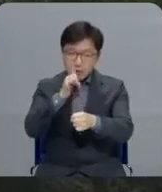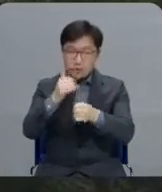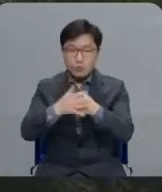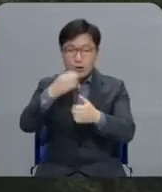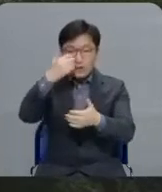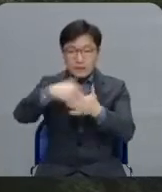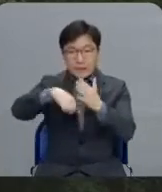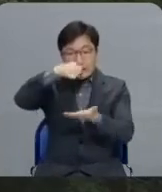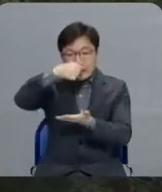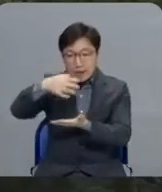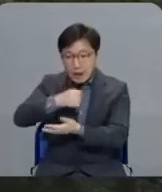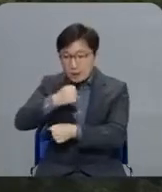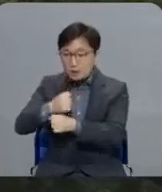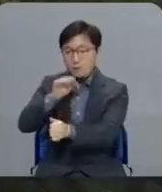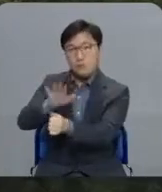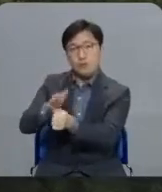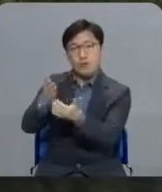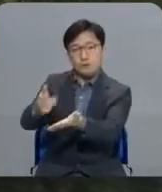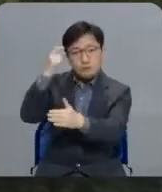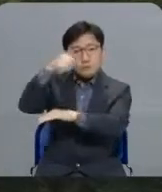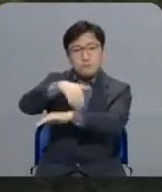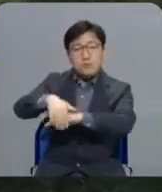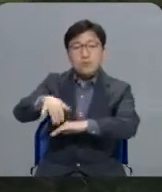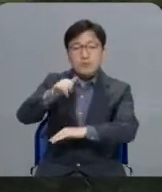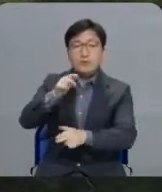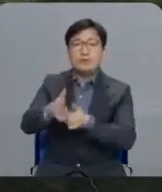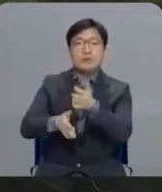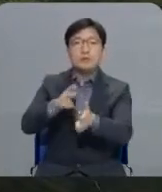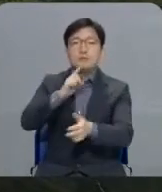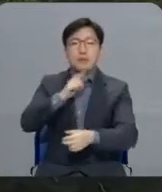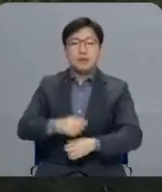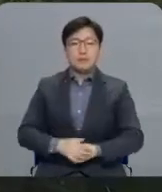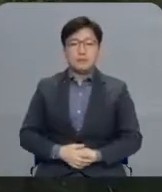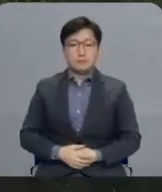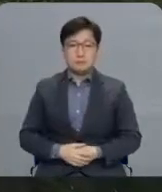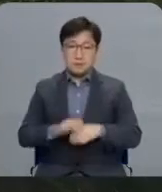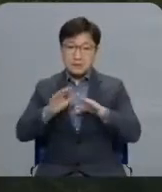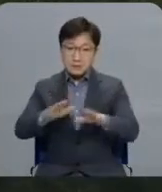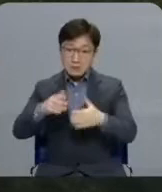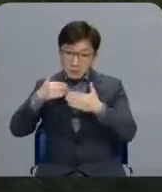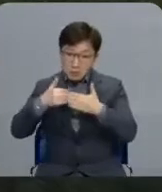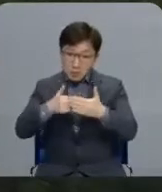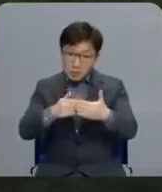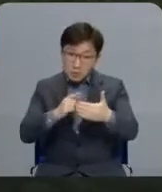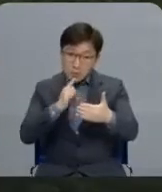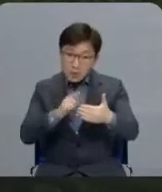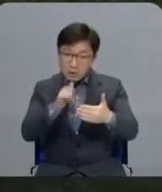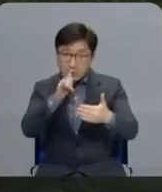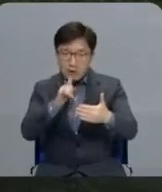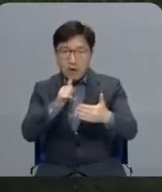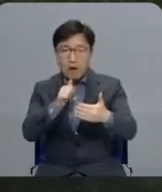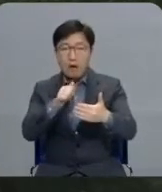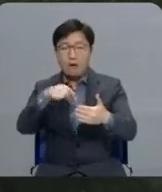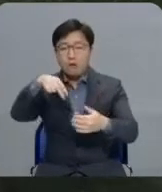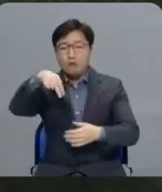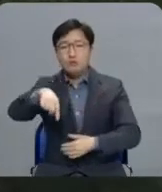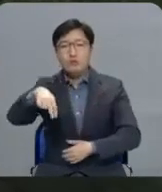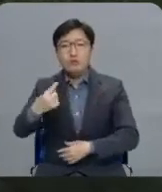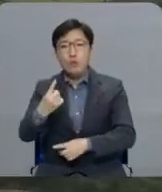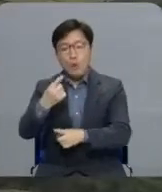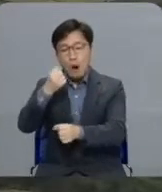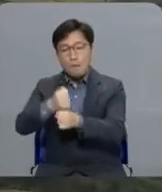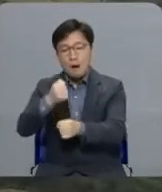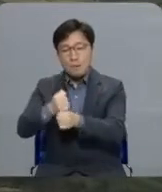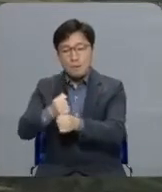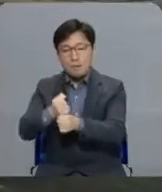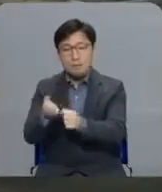주민들한테 공급하는 그러한 이제 사업입니다. 발전 뭐 한다고 하는데 사실은 저희는 수소 제조해서